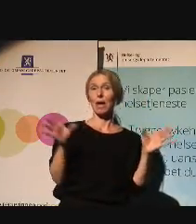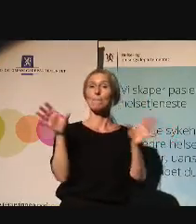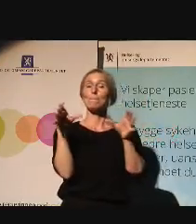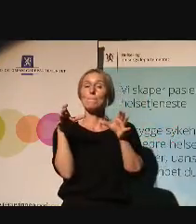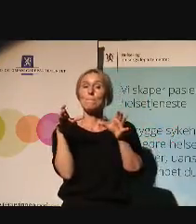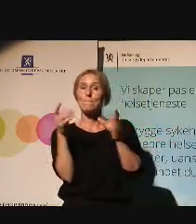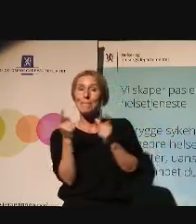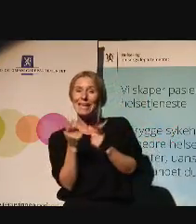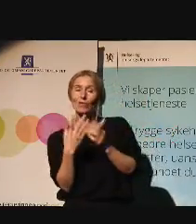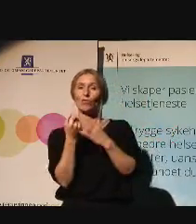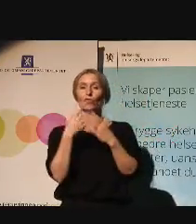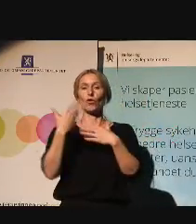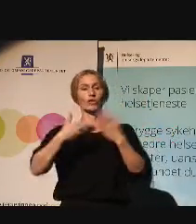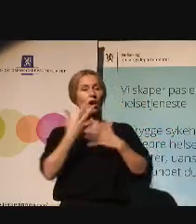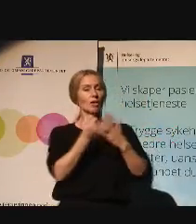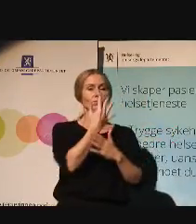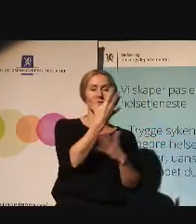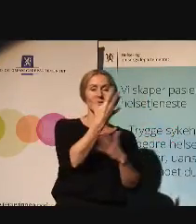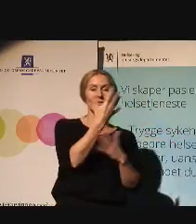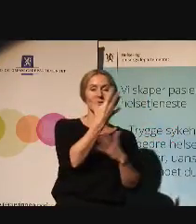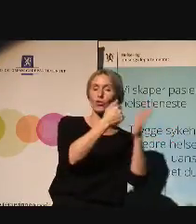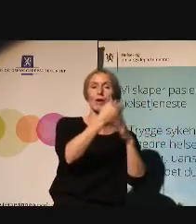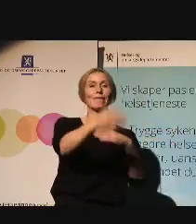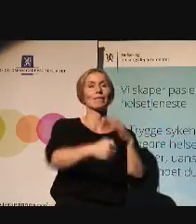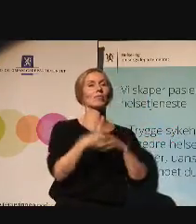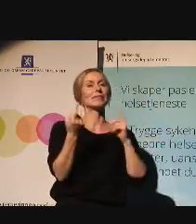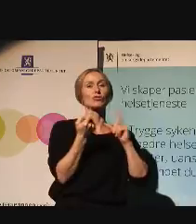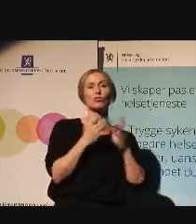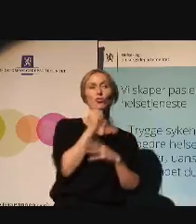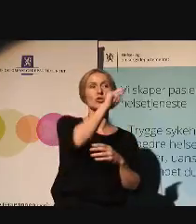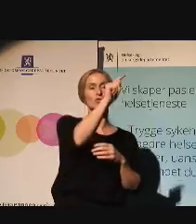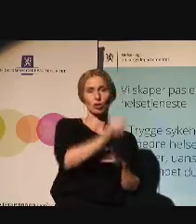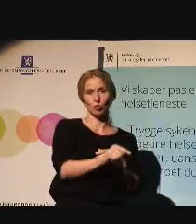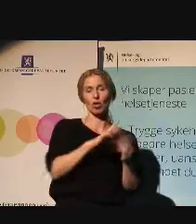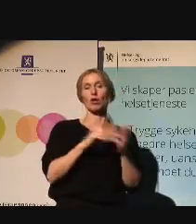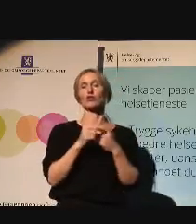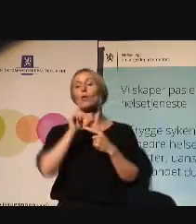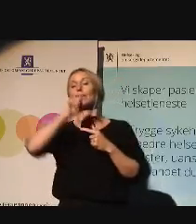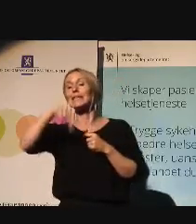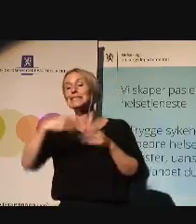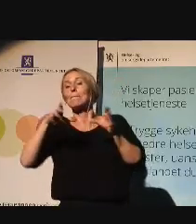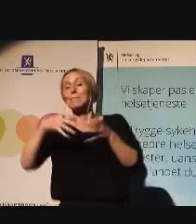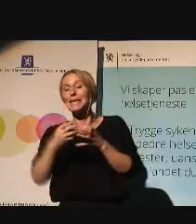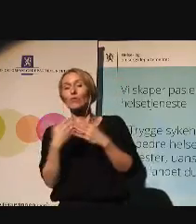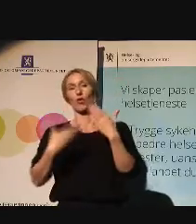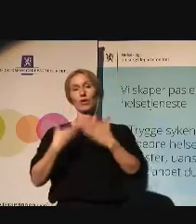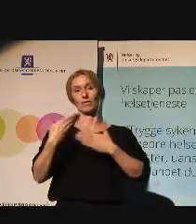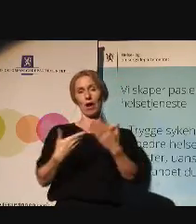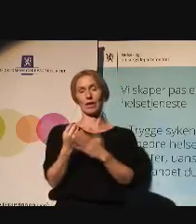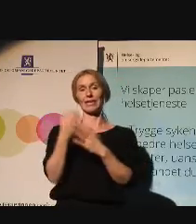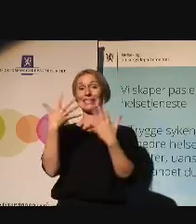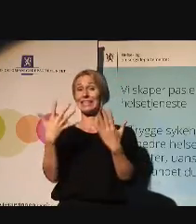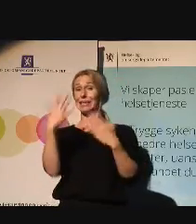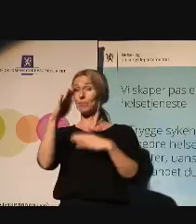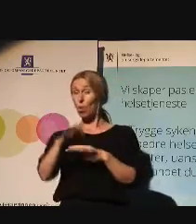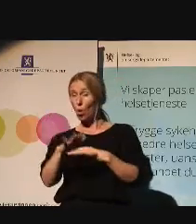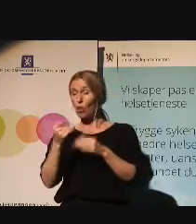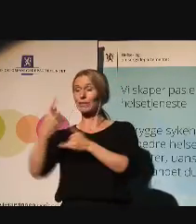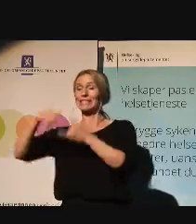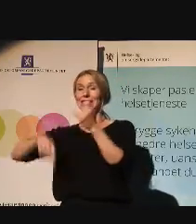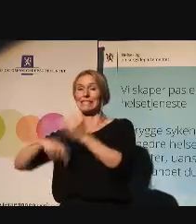Mikroforedragene varer i 5 minutter, og så er det diskusjon og spørsmål etter. Og så begynner det neste mikroforedraget 10 på, og det